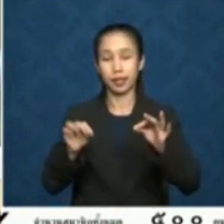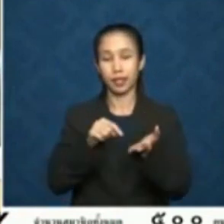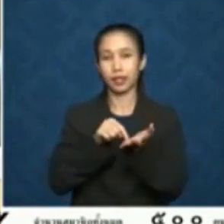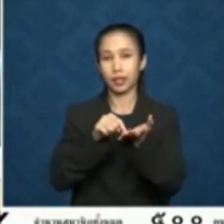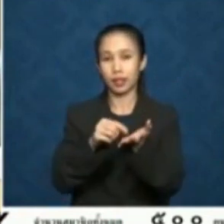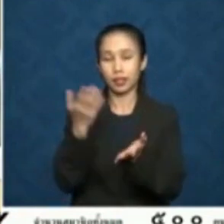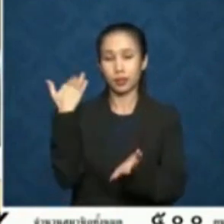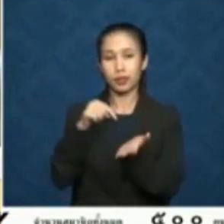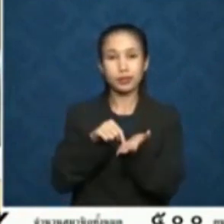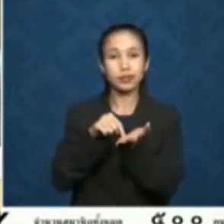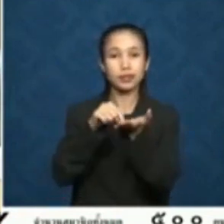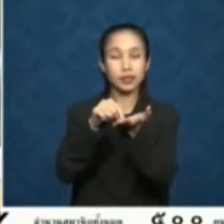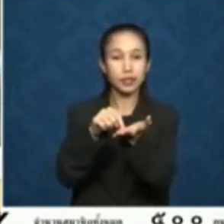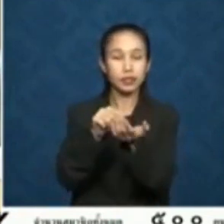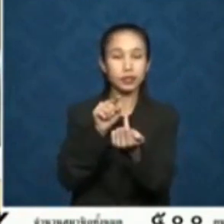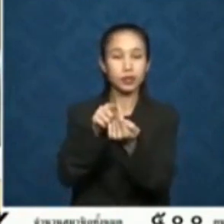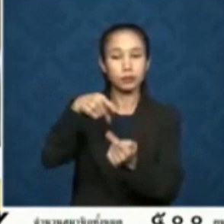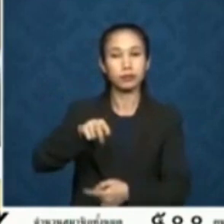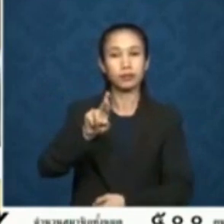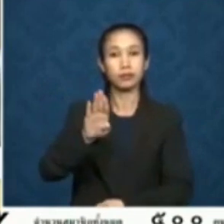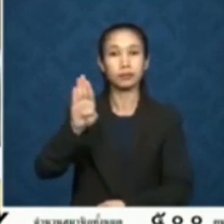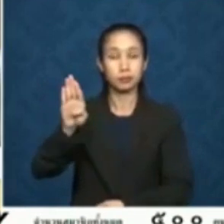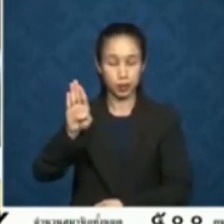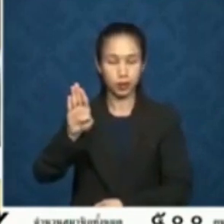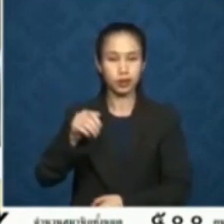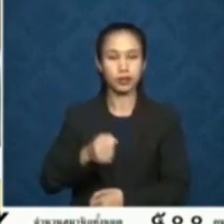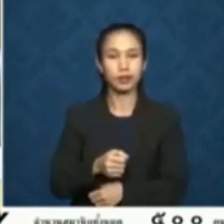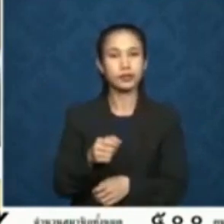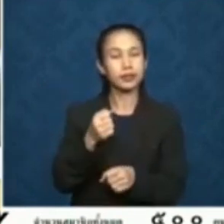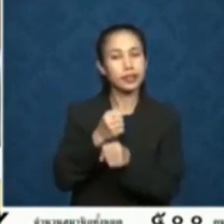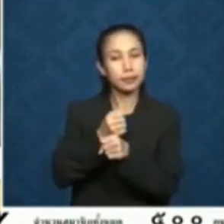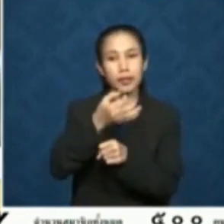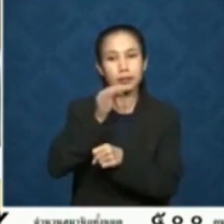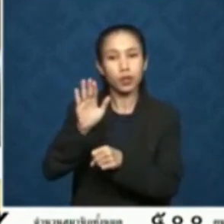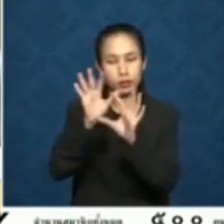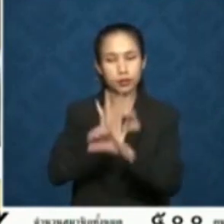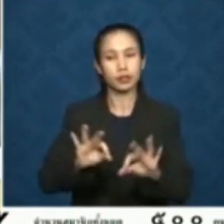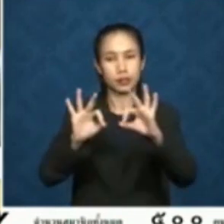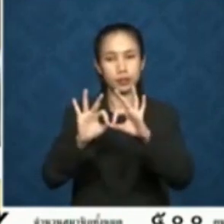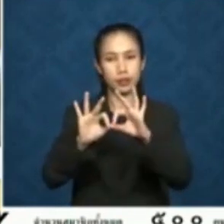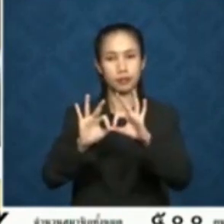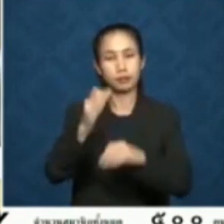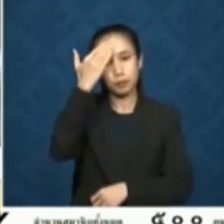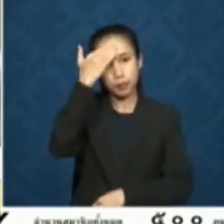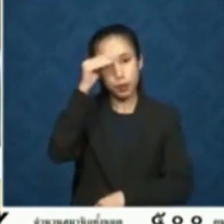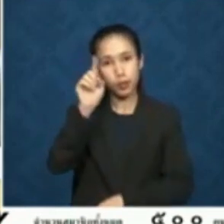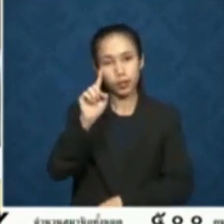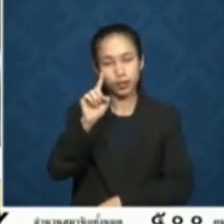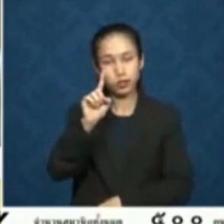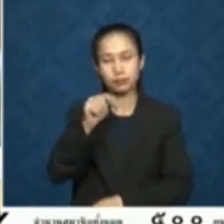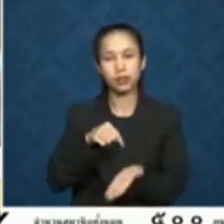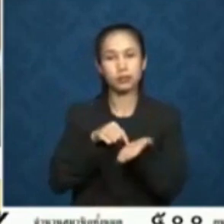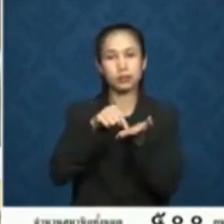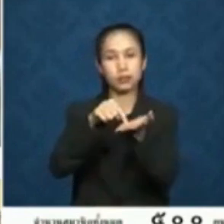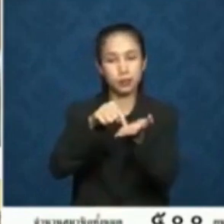นะครับที่เพื่อนสมาชิกเนี่ยได้เสนอในส่วนของพรบประมงเนี่ยนะครับเป็นพรบที่สำคัญนะครับเพราะว่าเ